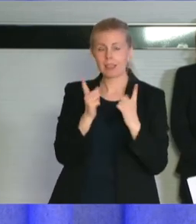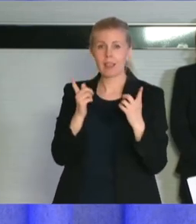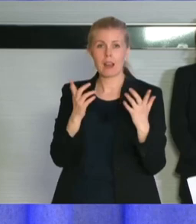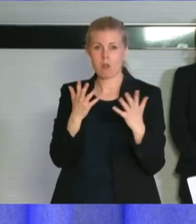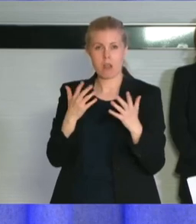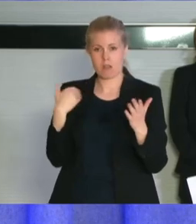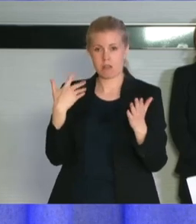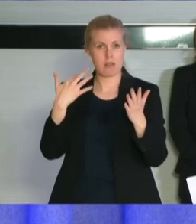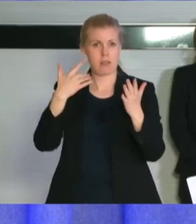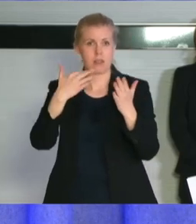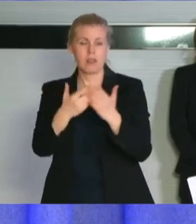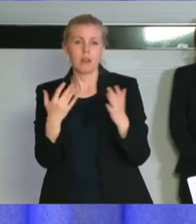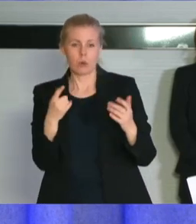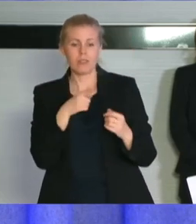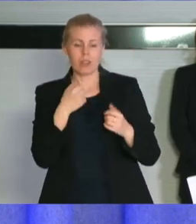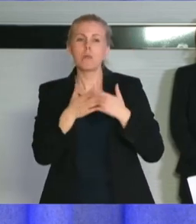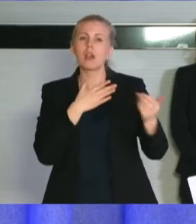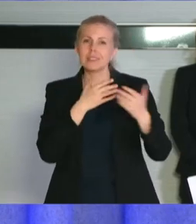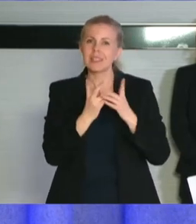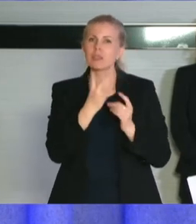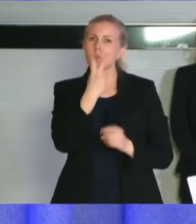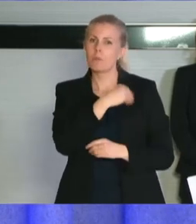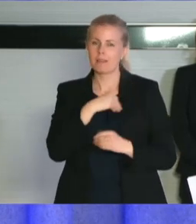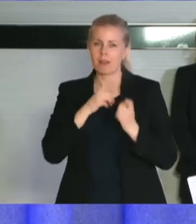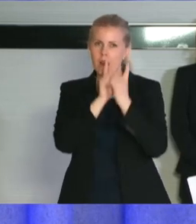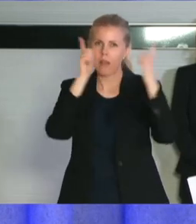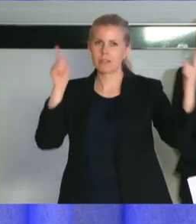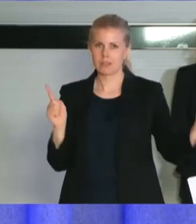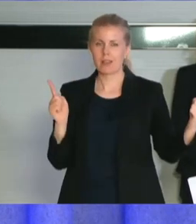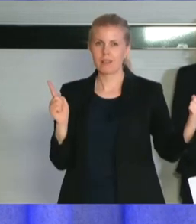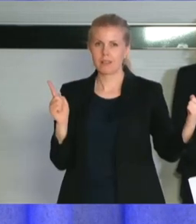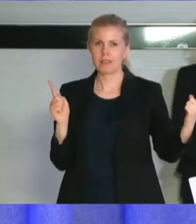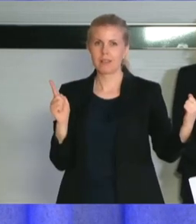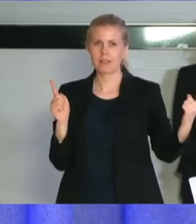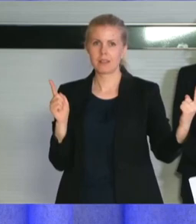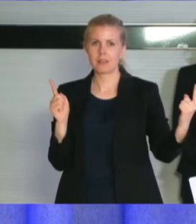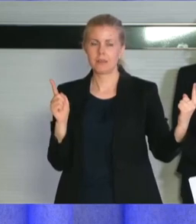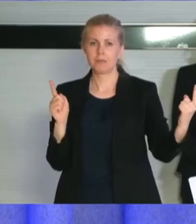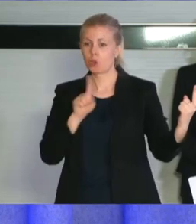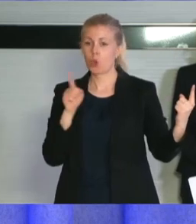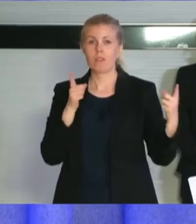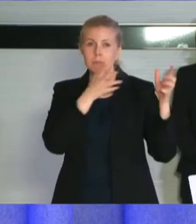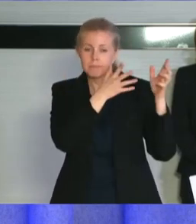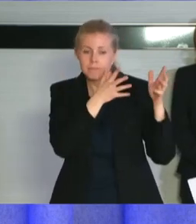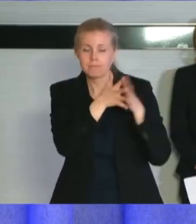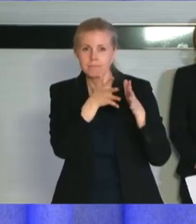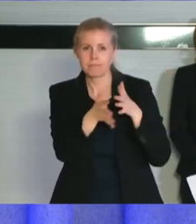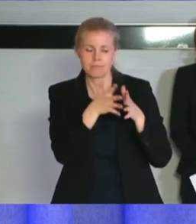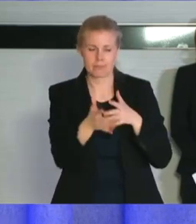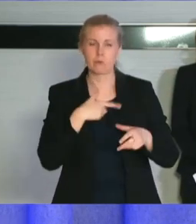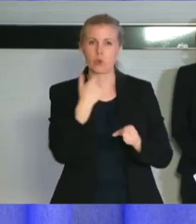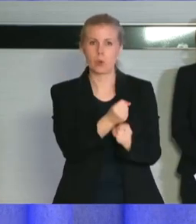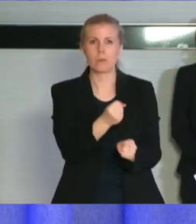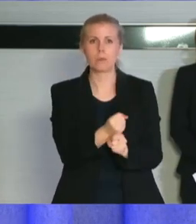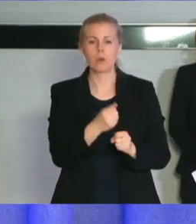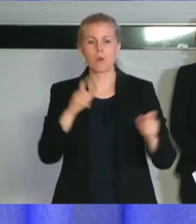Og vi har jo praktisert vi 2 meters avstand. Det er når vi sitter og jobber, og at